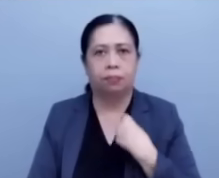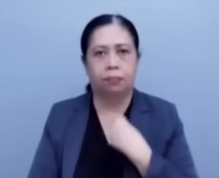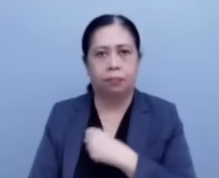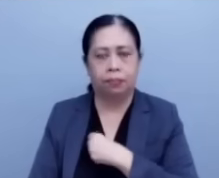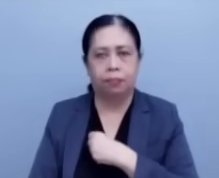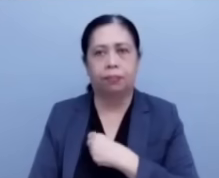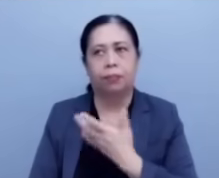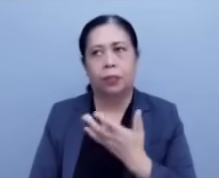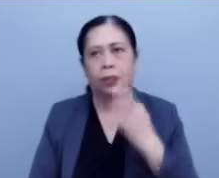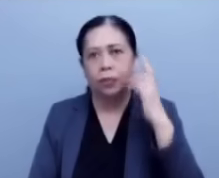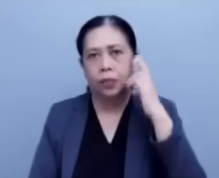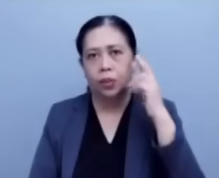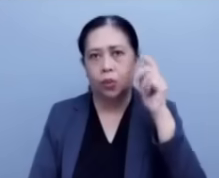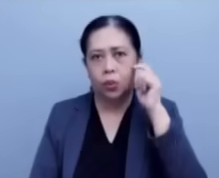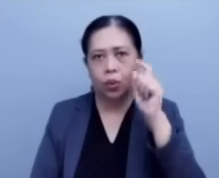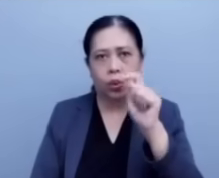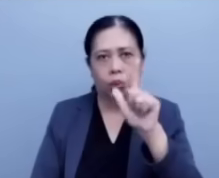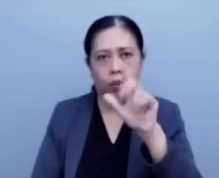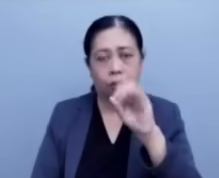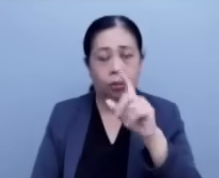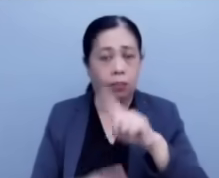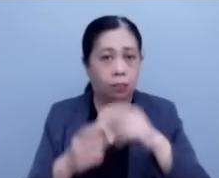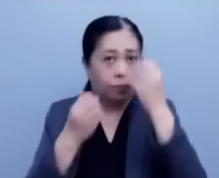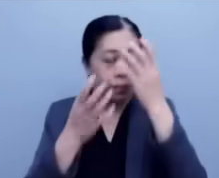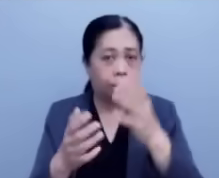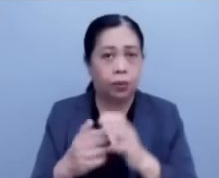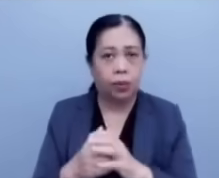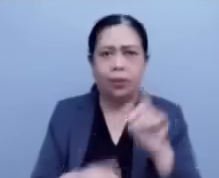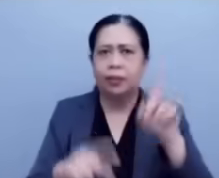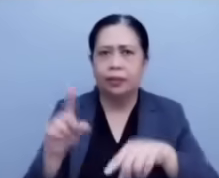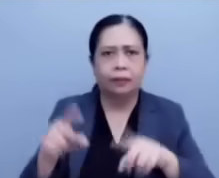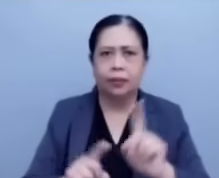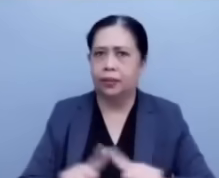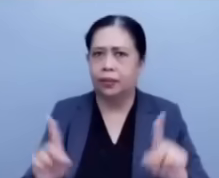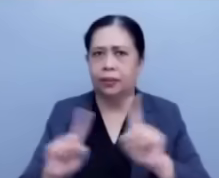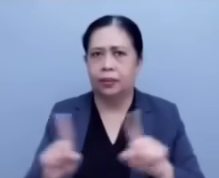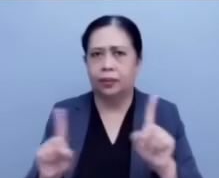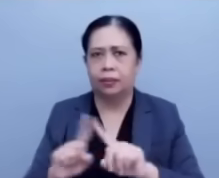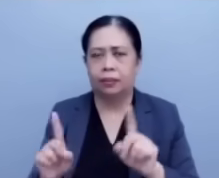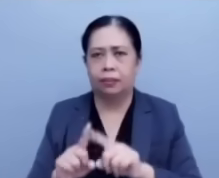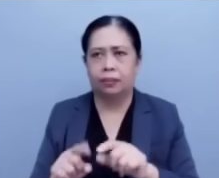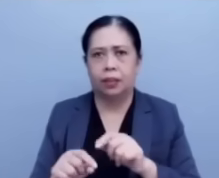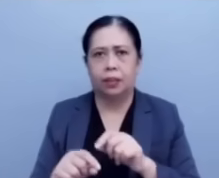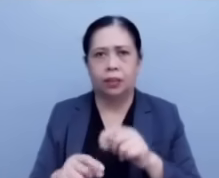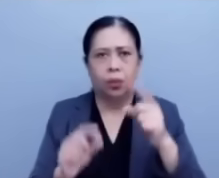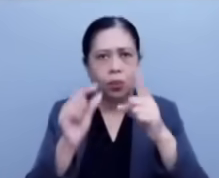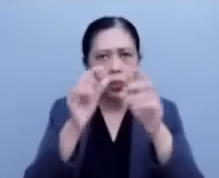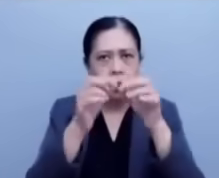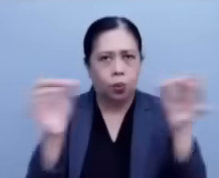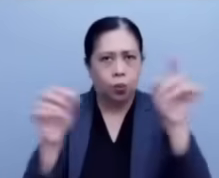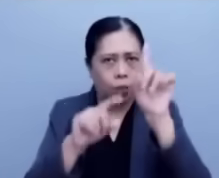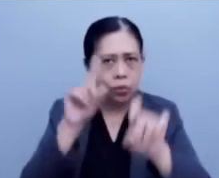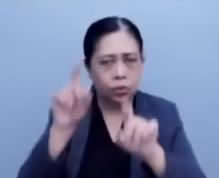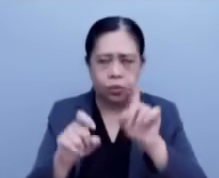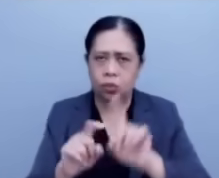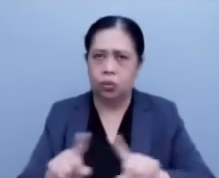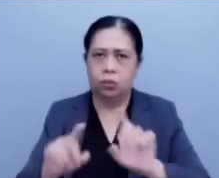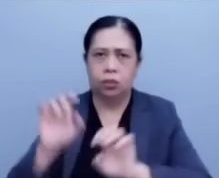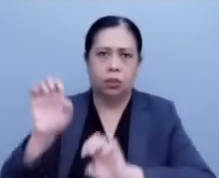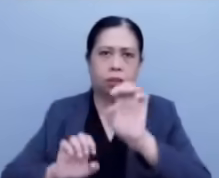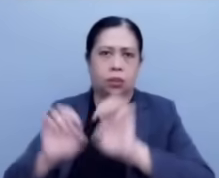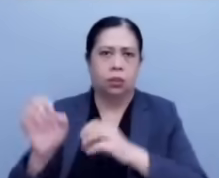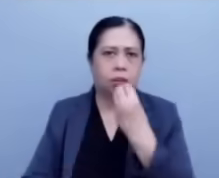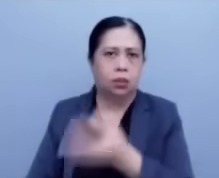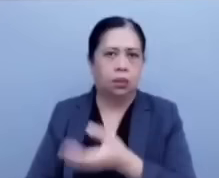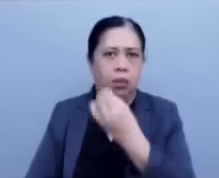senador. Pero sa ATSA, for your information, sir, ay iba-iba pong step po ng neuropsychiatric examination po at evaluation na binibigay ng